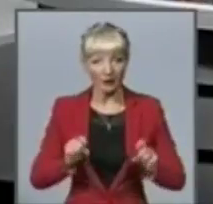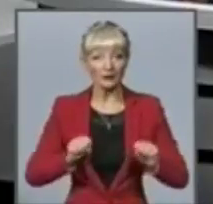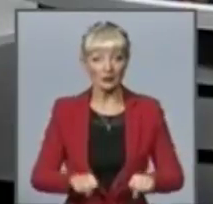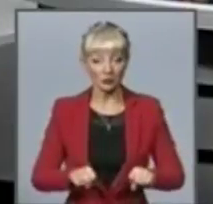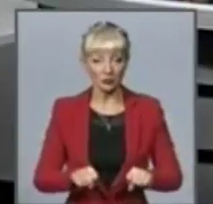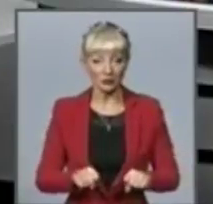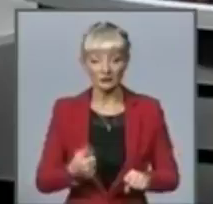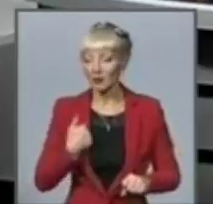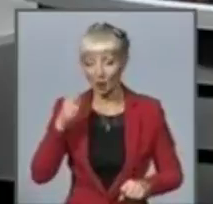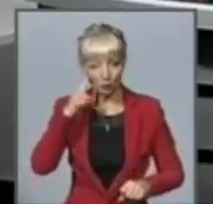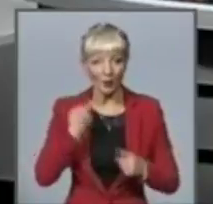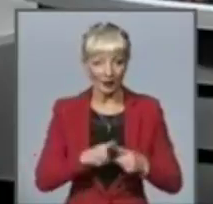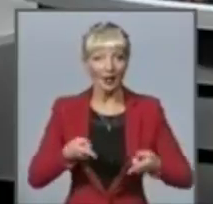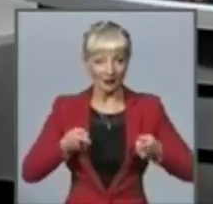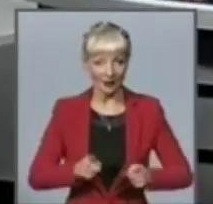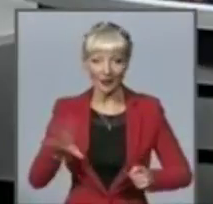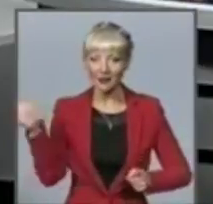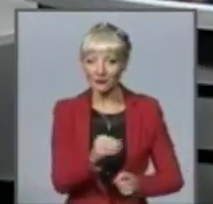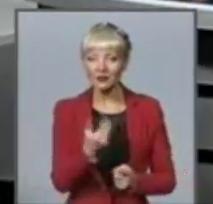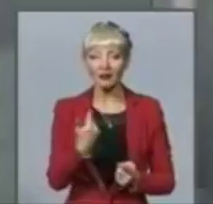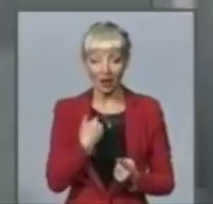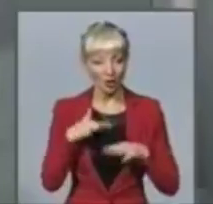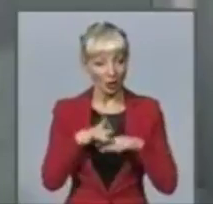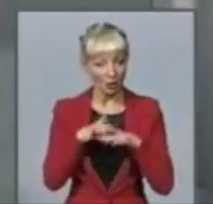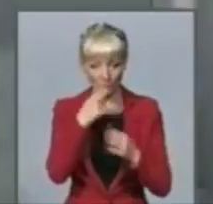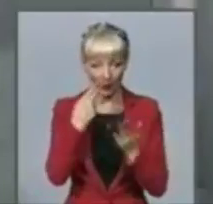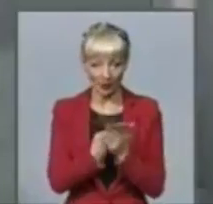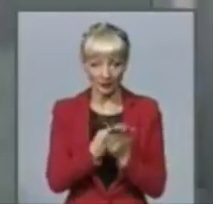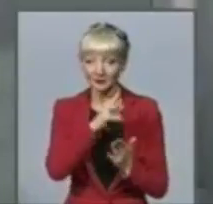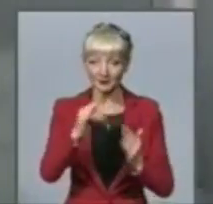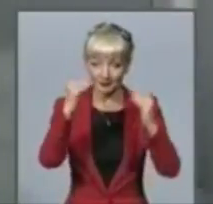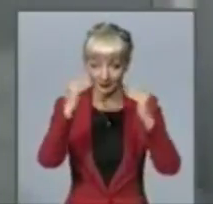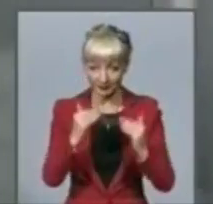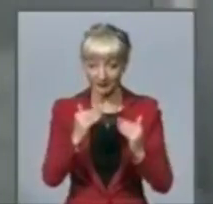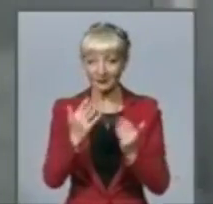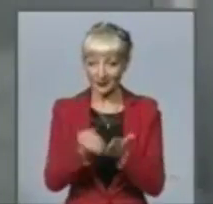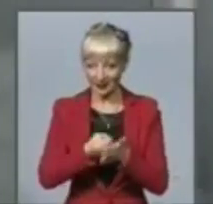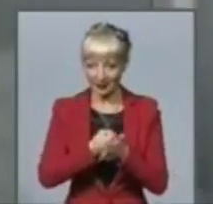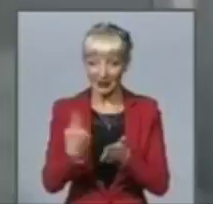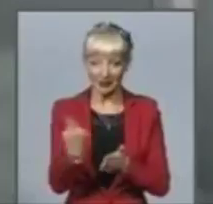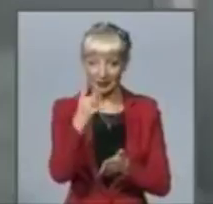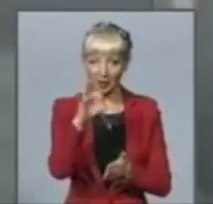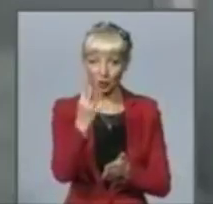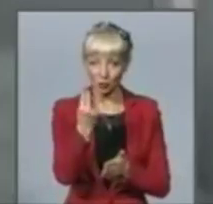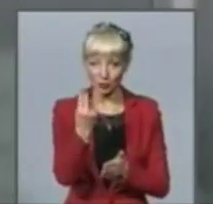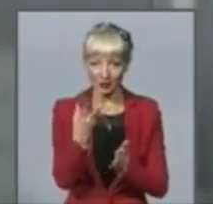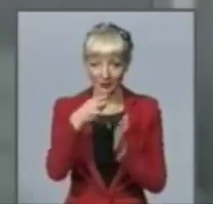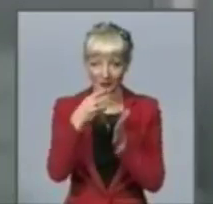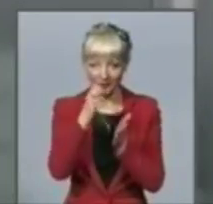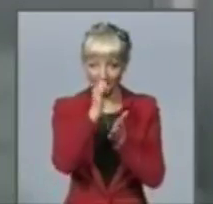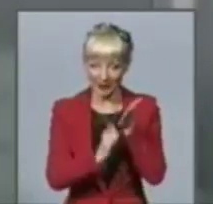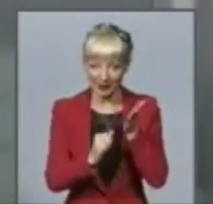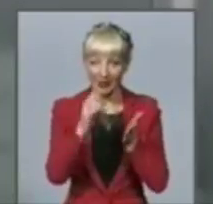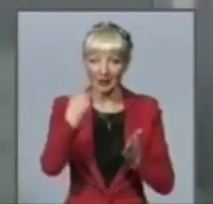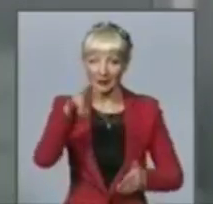3200 до 5000? Ми вважаємо, що це реально, адже всі наші розрахунки показують це. Ми знизили, домоглися зниження єдиного соціального внеску до 22%,